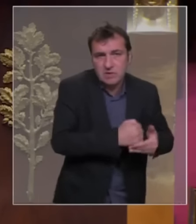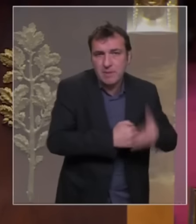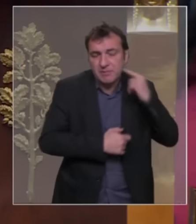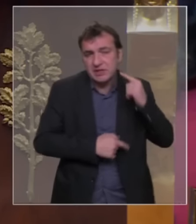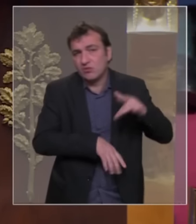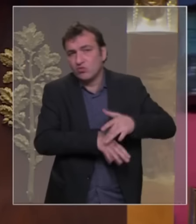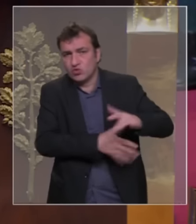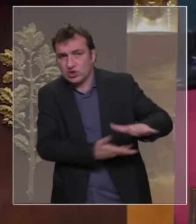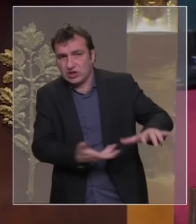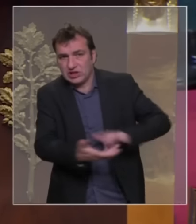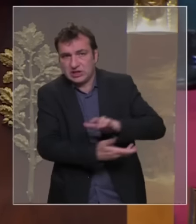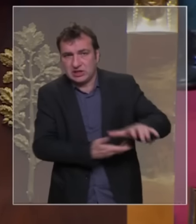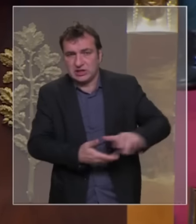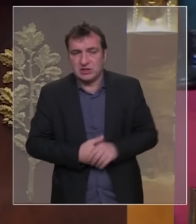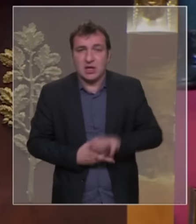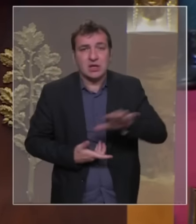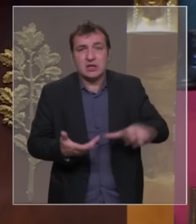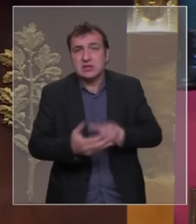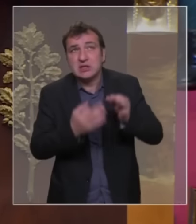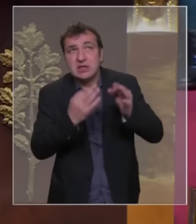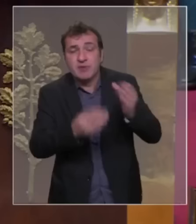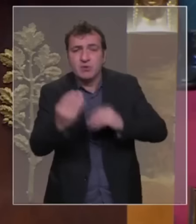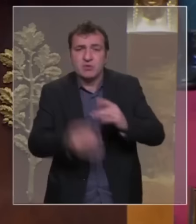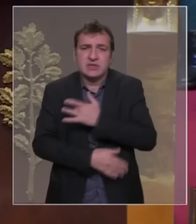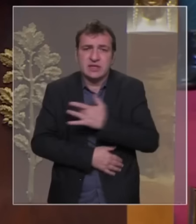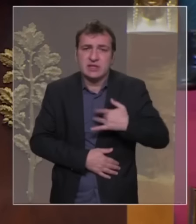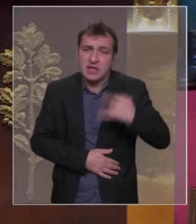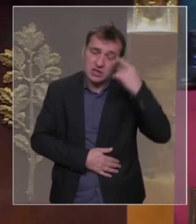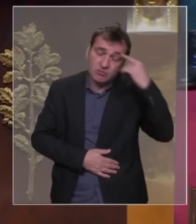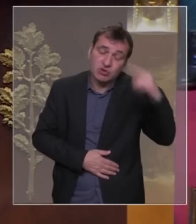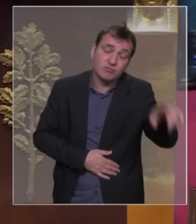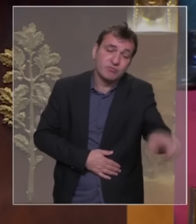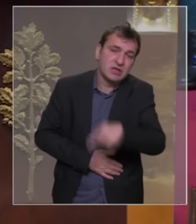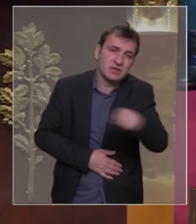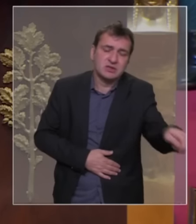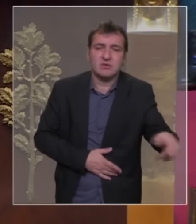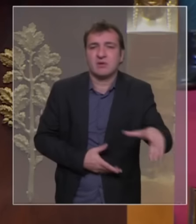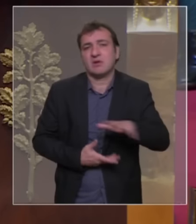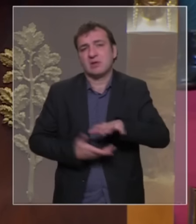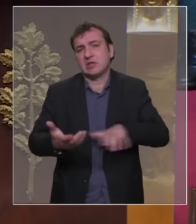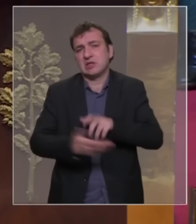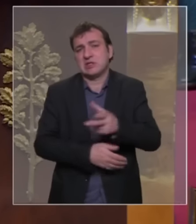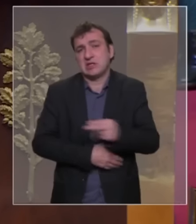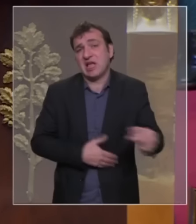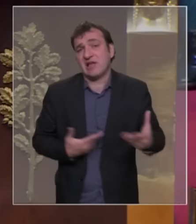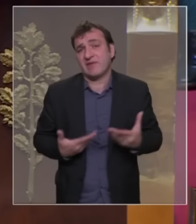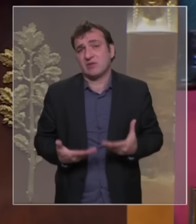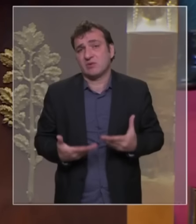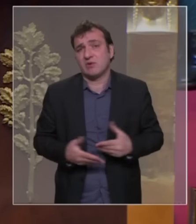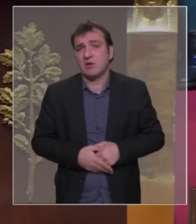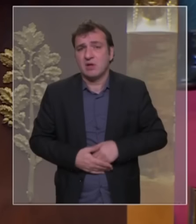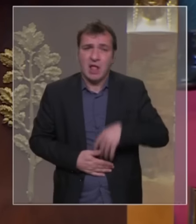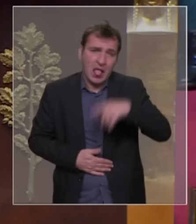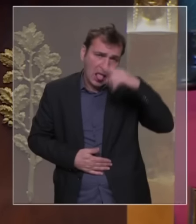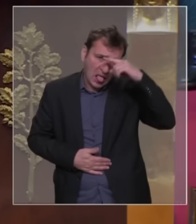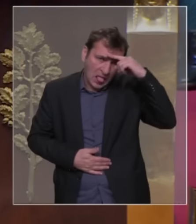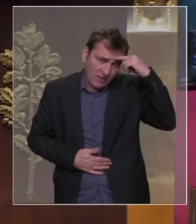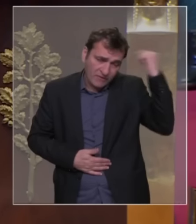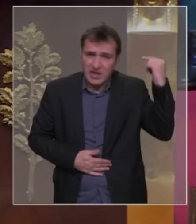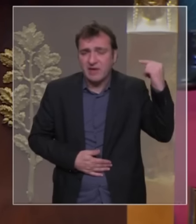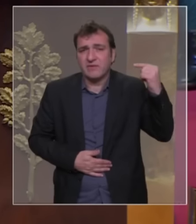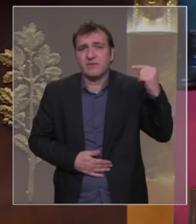crises, qu'elles soient climatiques ou sanitaires, je pense évidemment à la crise grave actuellement de la fièvre catarrhale